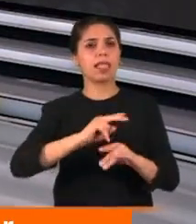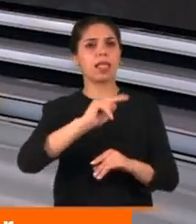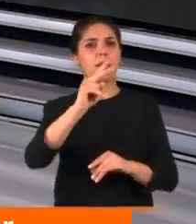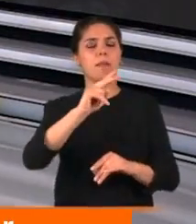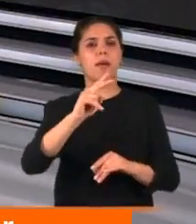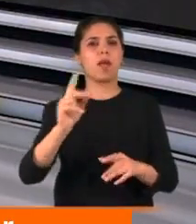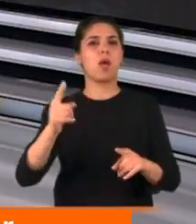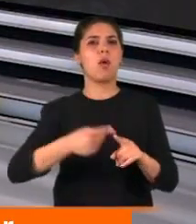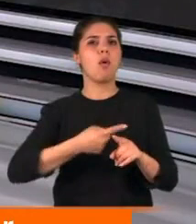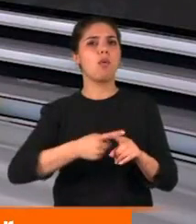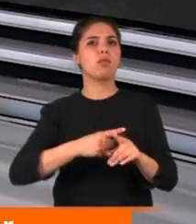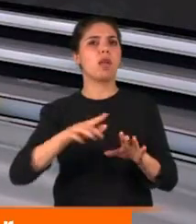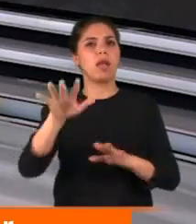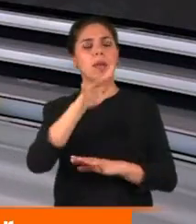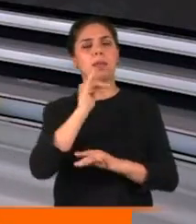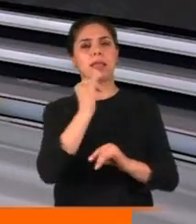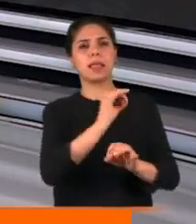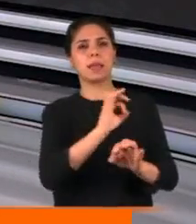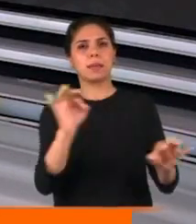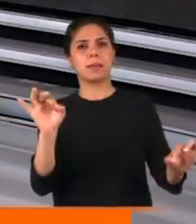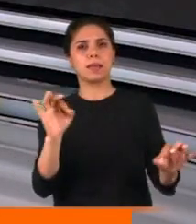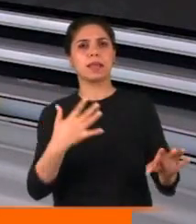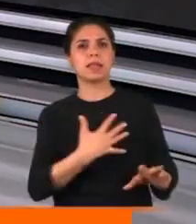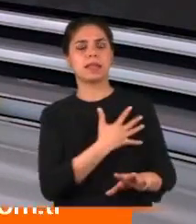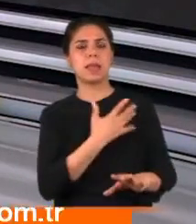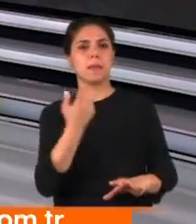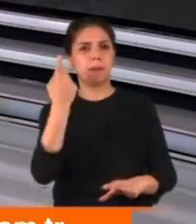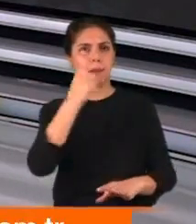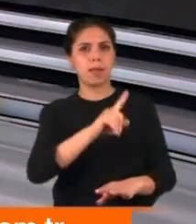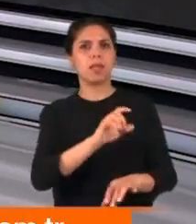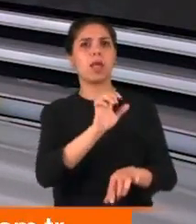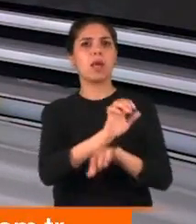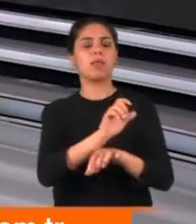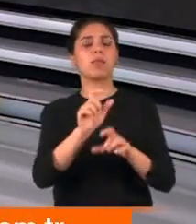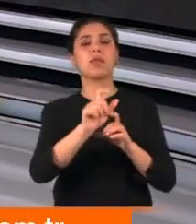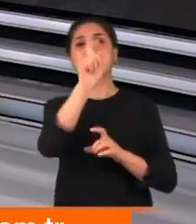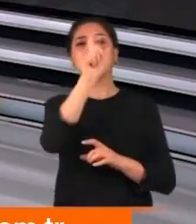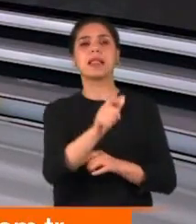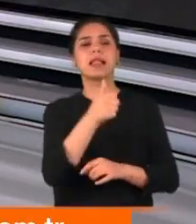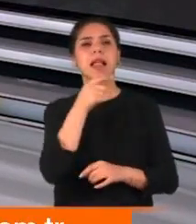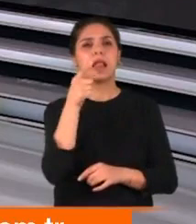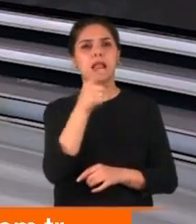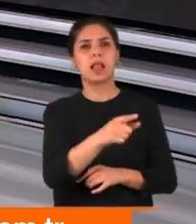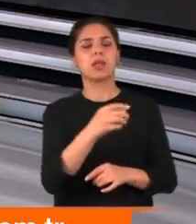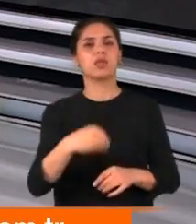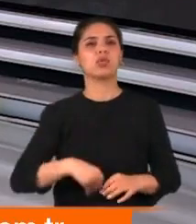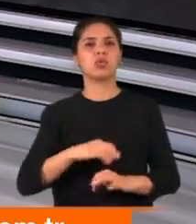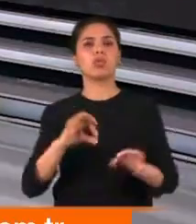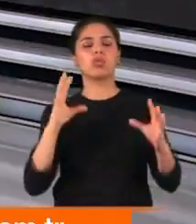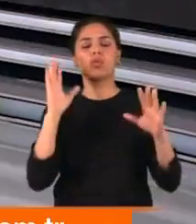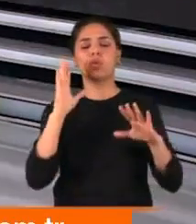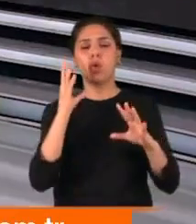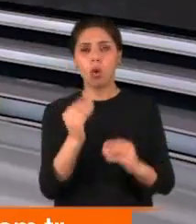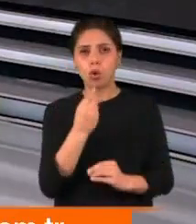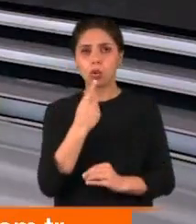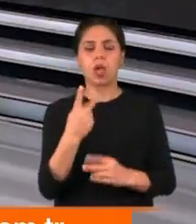Koalisyon ortakları yine tepkisiz. Hatta CHP'den bir kez daha HDP'nin tutuklu eski eş genel başkanı Selahattin Demirtaş'ın suçsuz olduğunu savunan açıklamalar